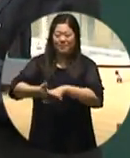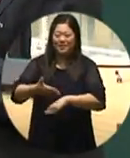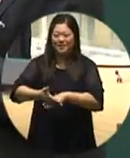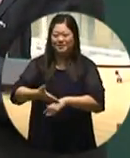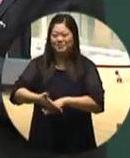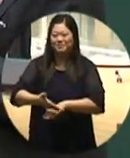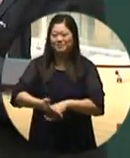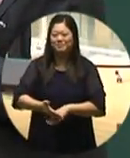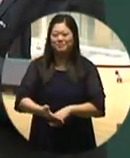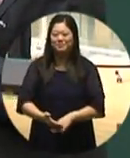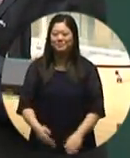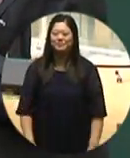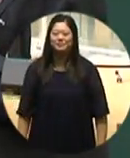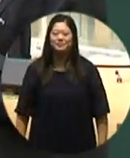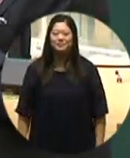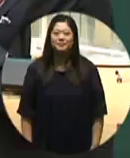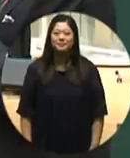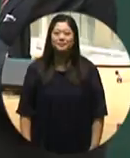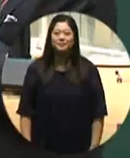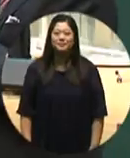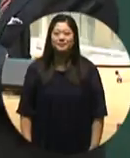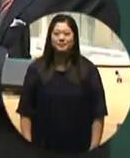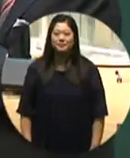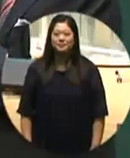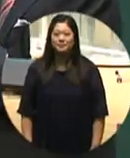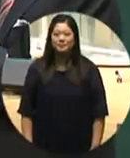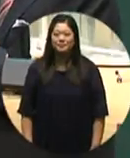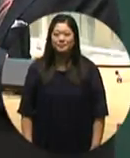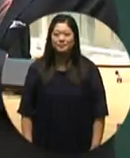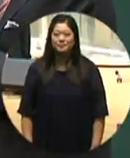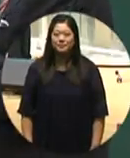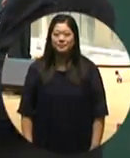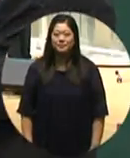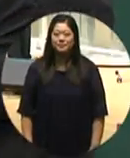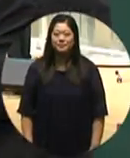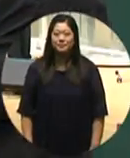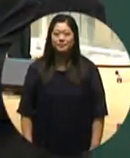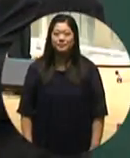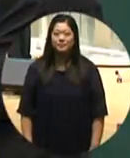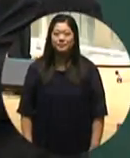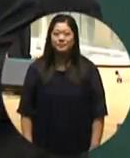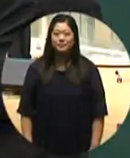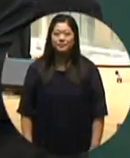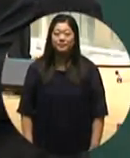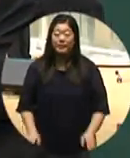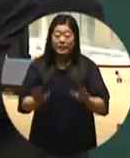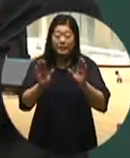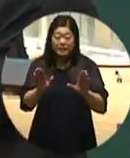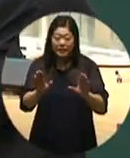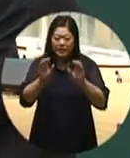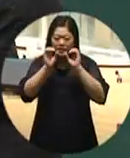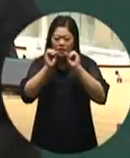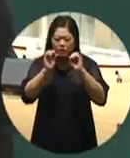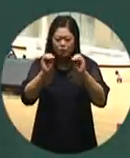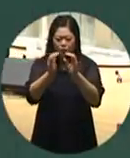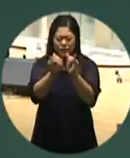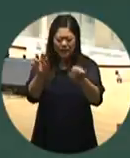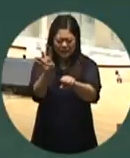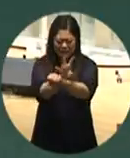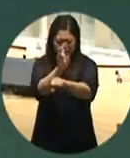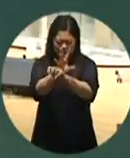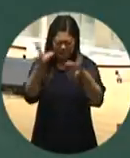as well as the Christian Council of Korea. 이 시대의 최고의 과제인 전도자의 24 올인을